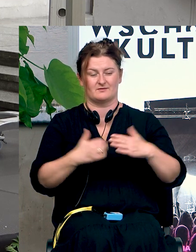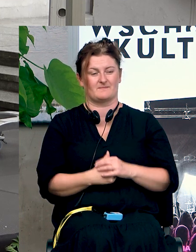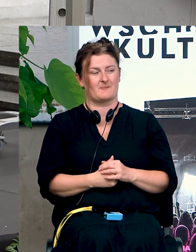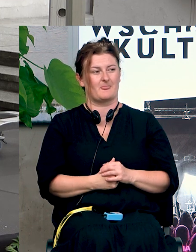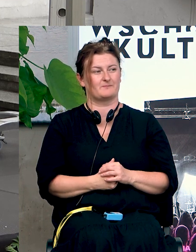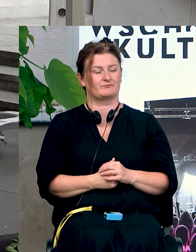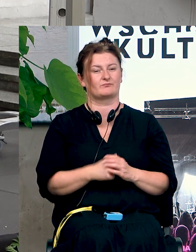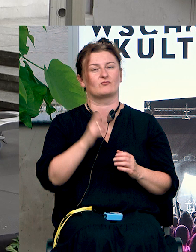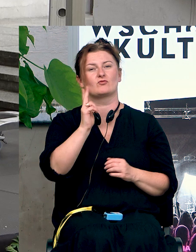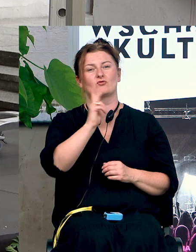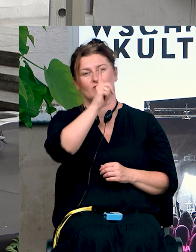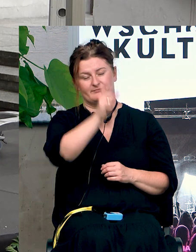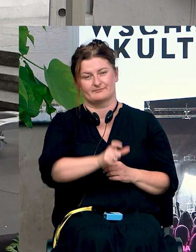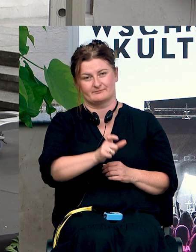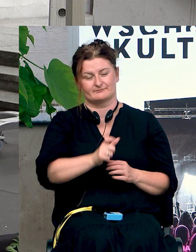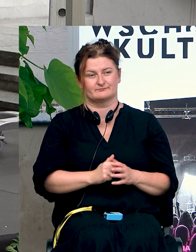Towarzyszy nam